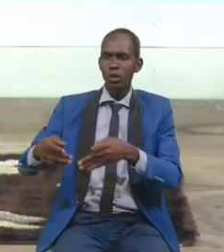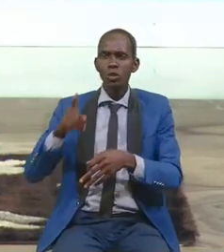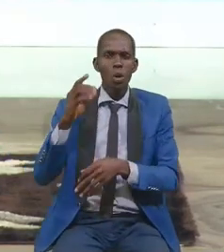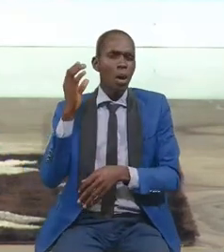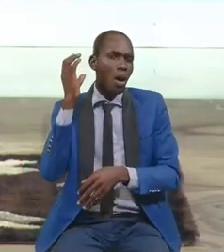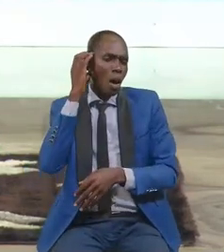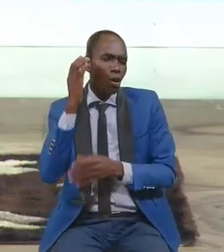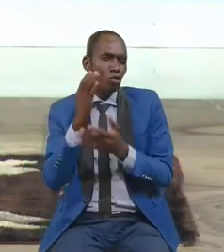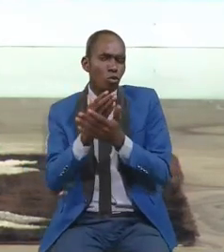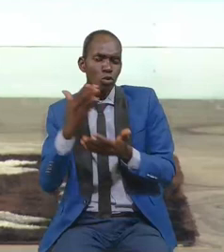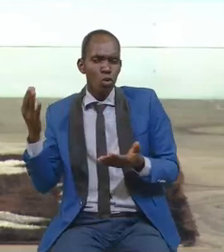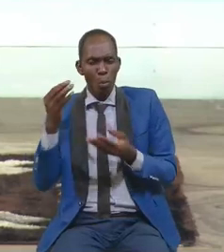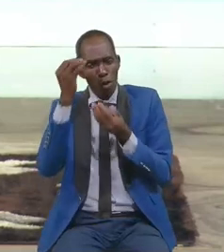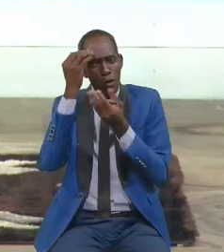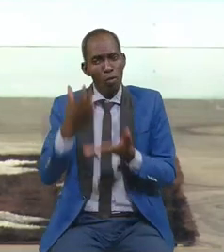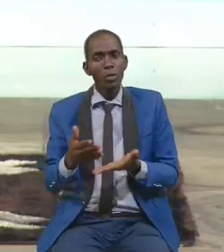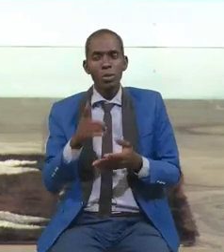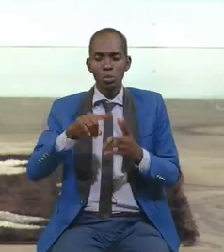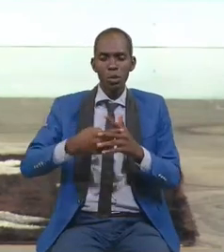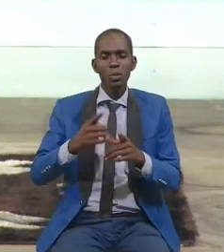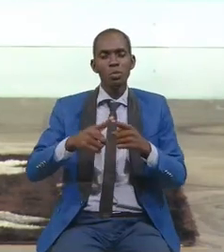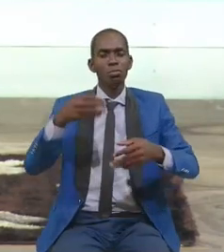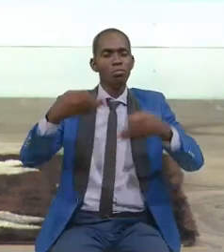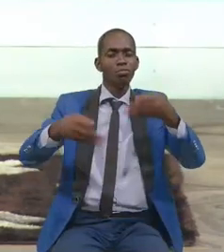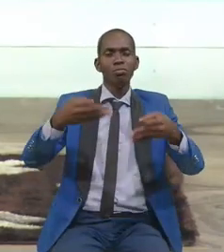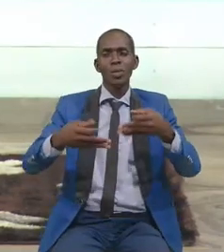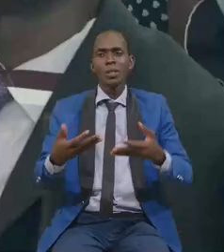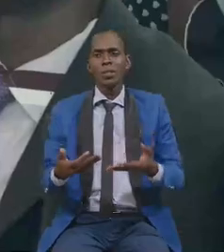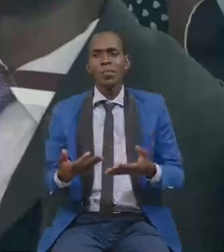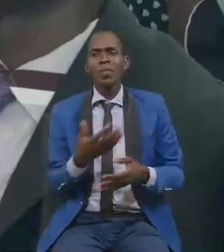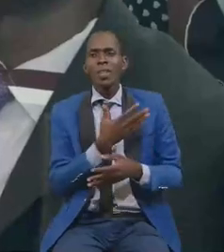Vous avez eu une petite information de quelqu'un, vous le jugez. Et